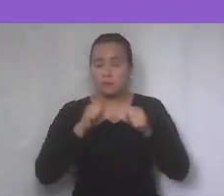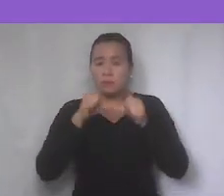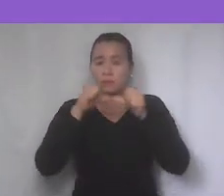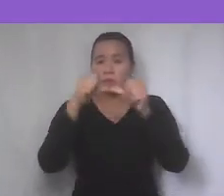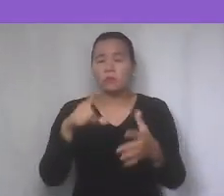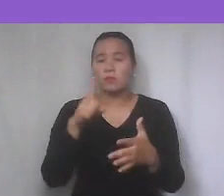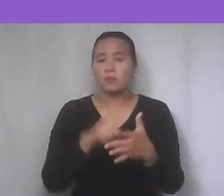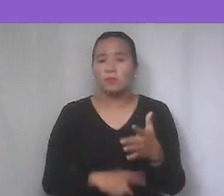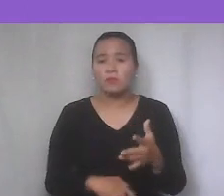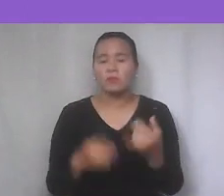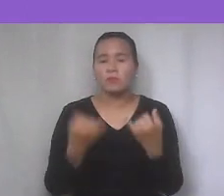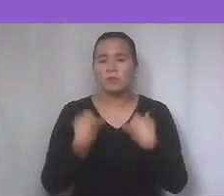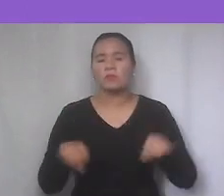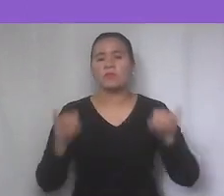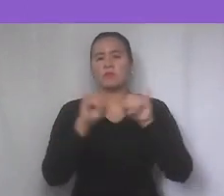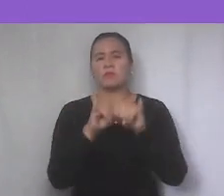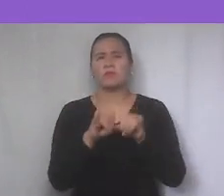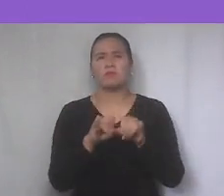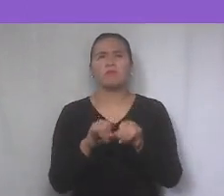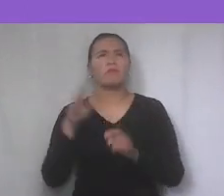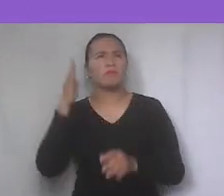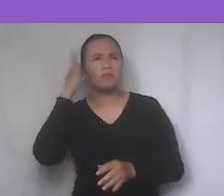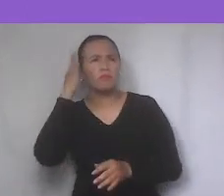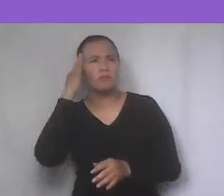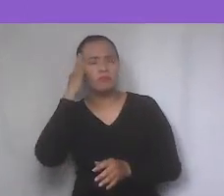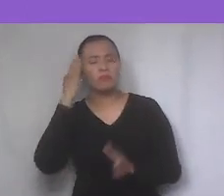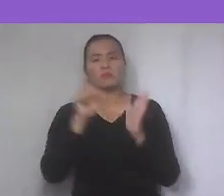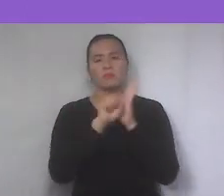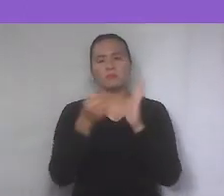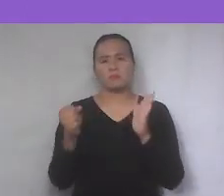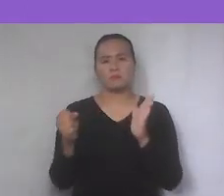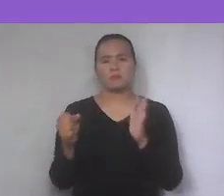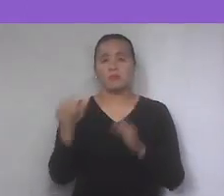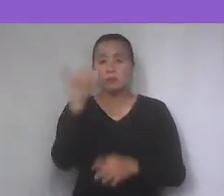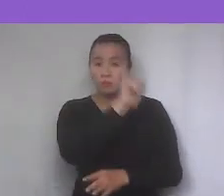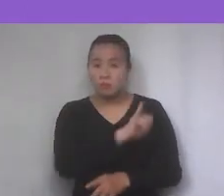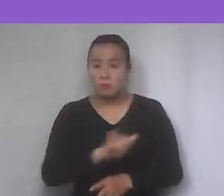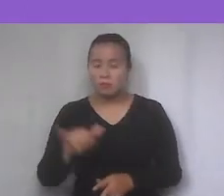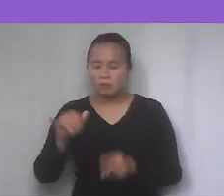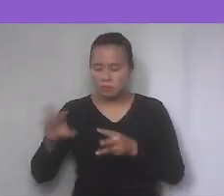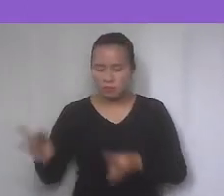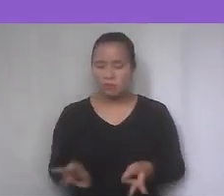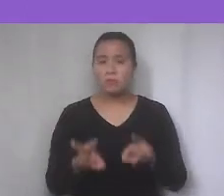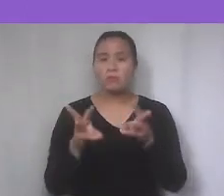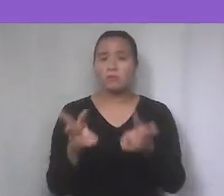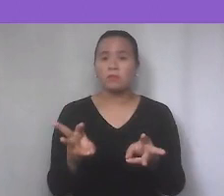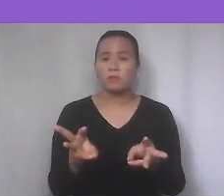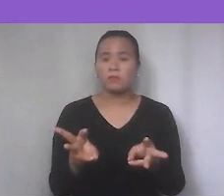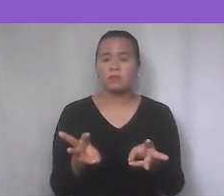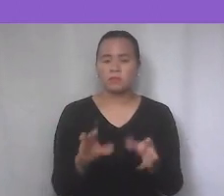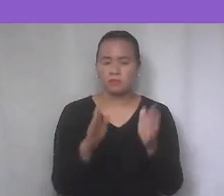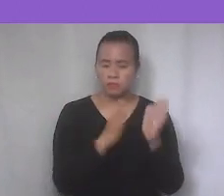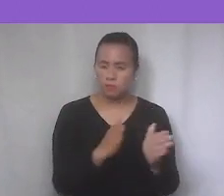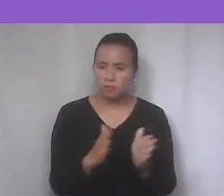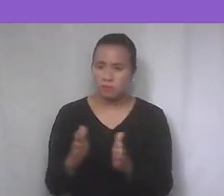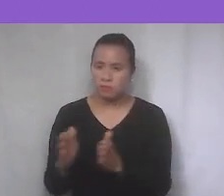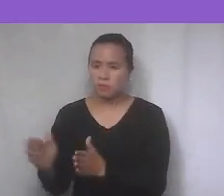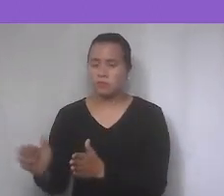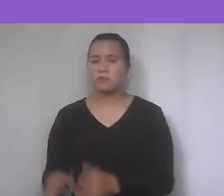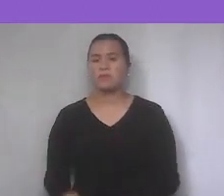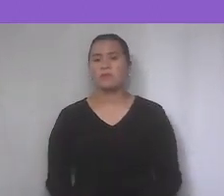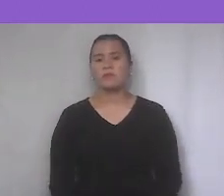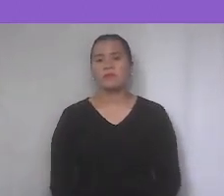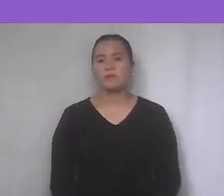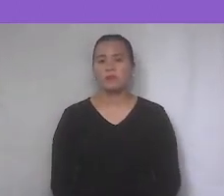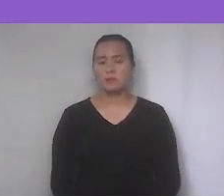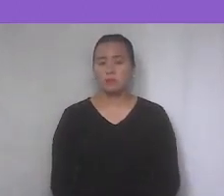are sensitive to these sounds. We can also be sensitive of patterns that we hear in words. For example, kaya ba natin